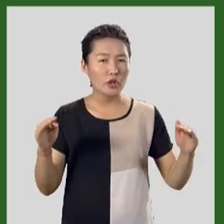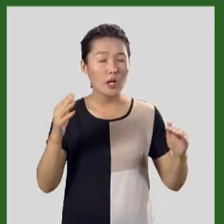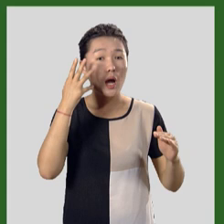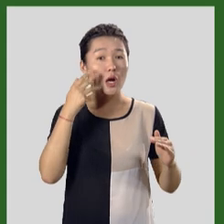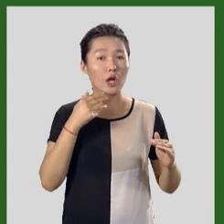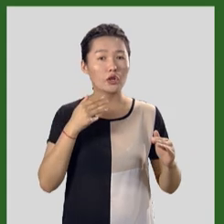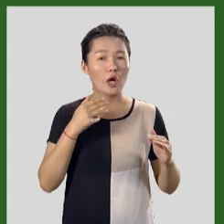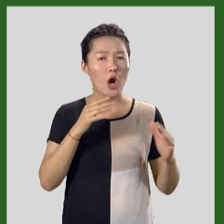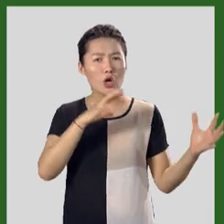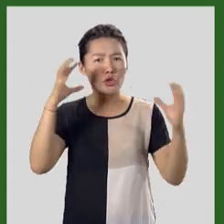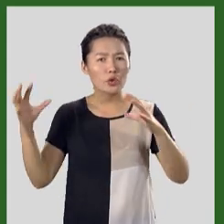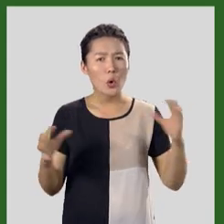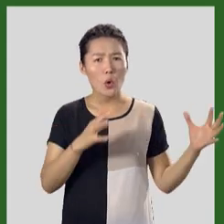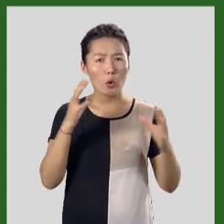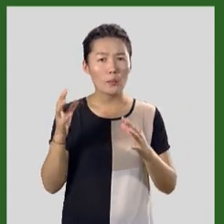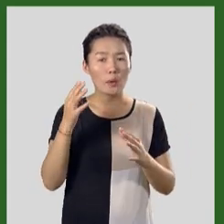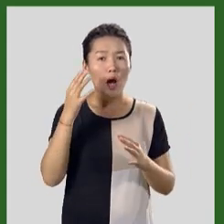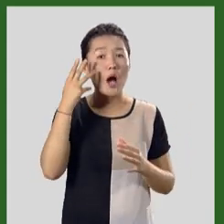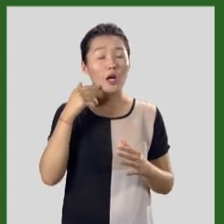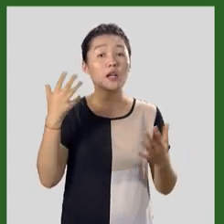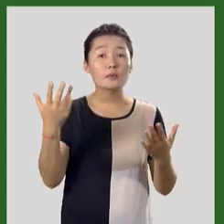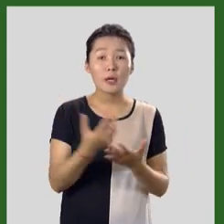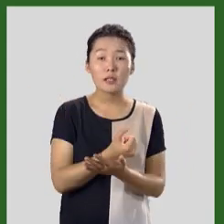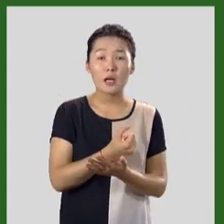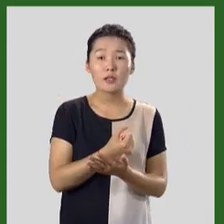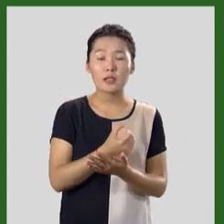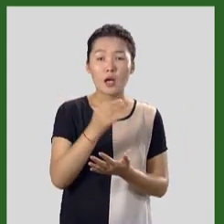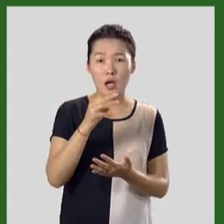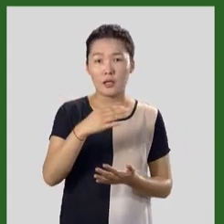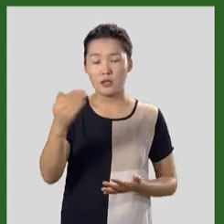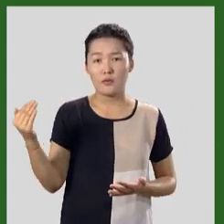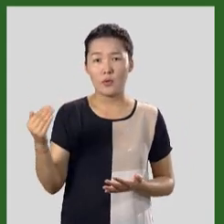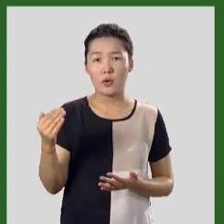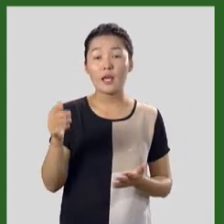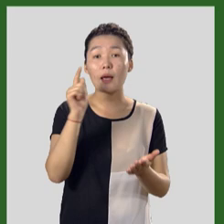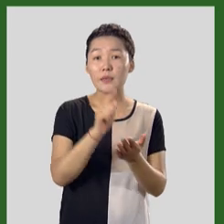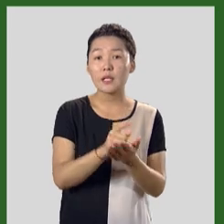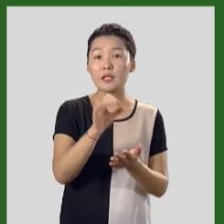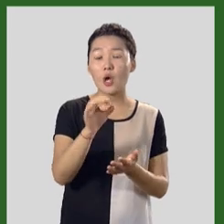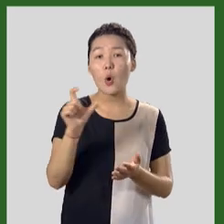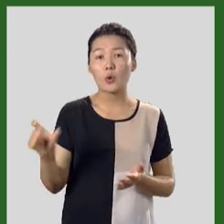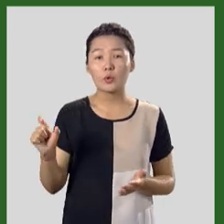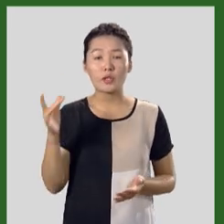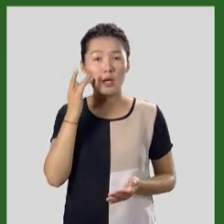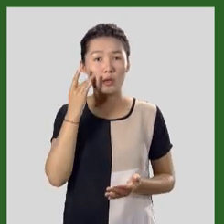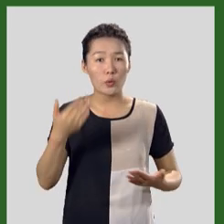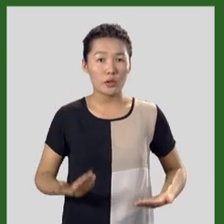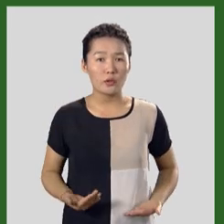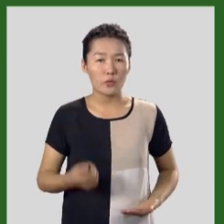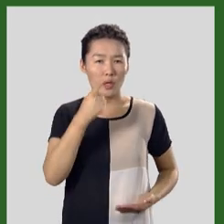шторм, как спасаться от него и обязательно о людях, живущих на далеких